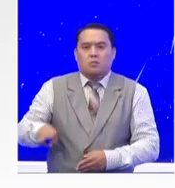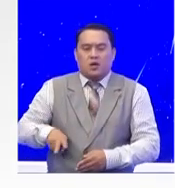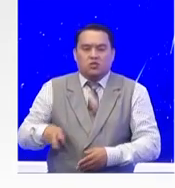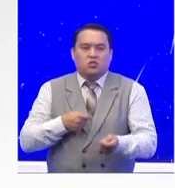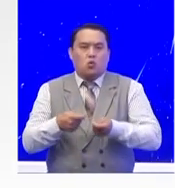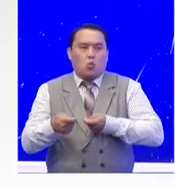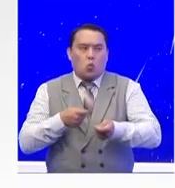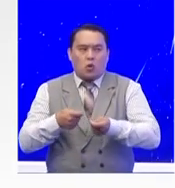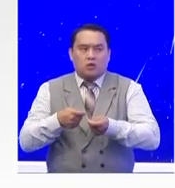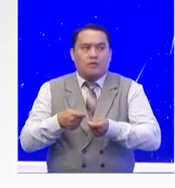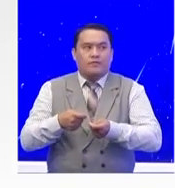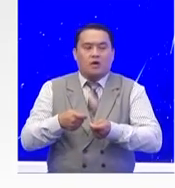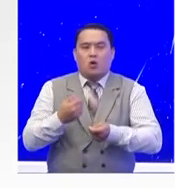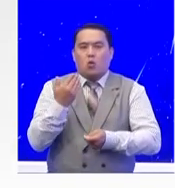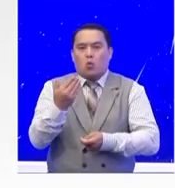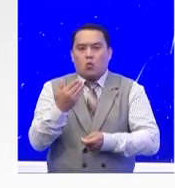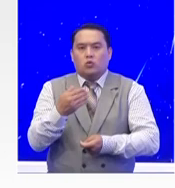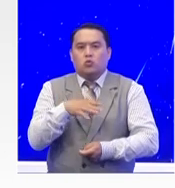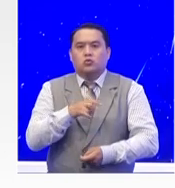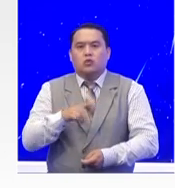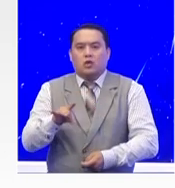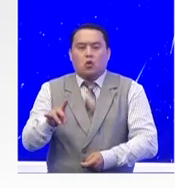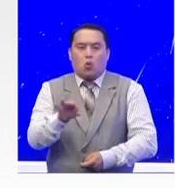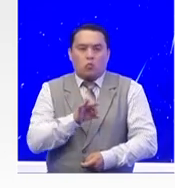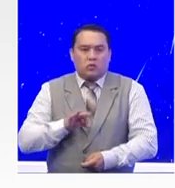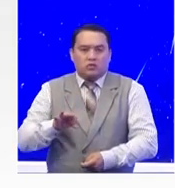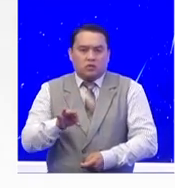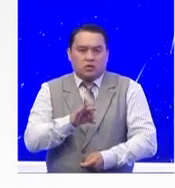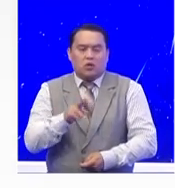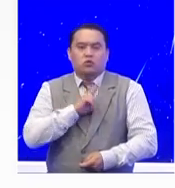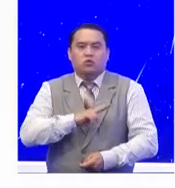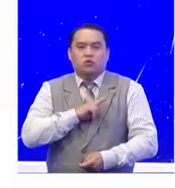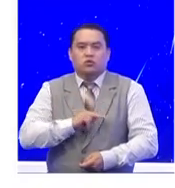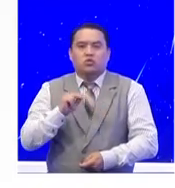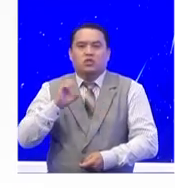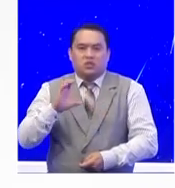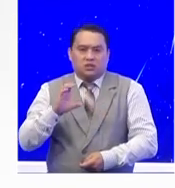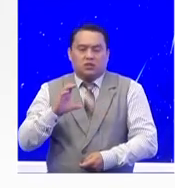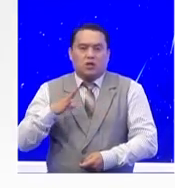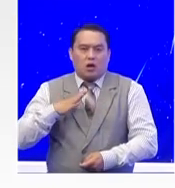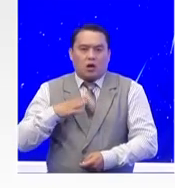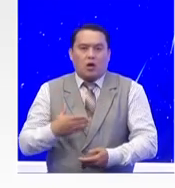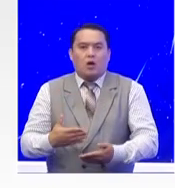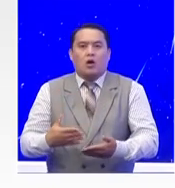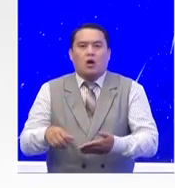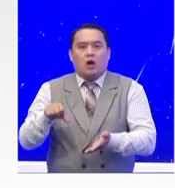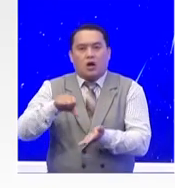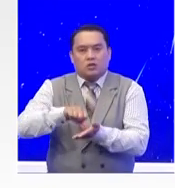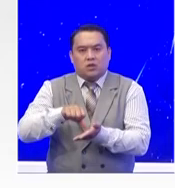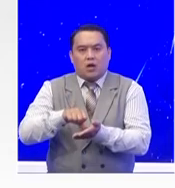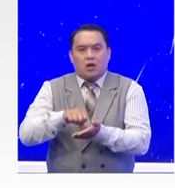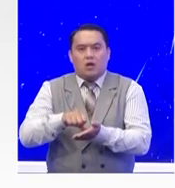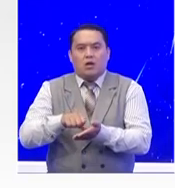медицина қызметінің капитаны еді. Ол Түркістан облысында Мақтаарал ауданында болған төтенше жағдайдың салдарын жоюға қатысты.